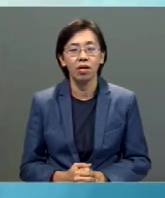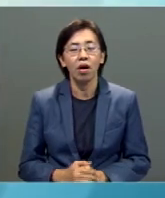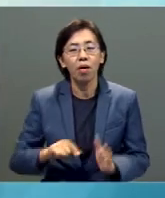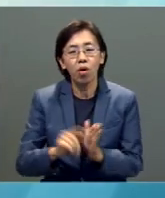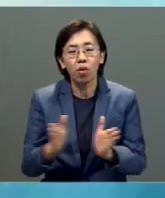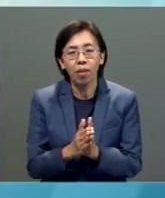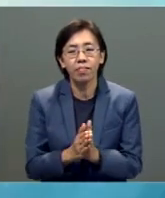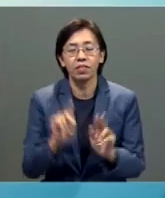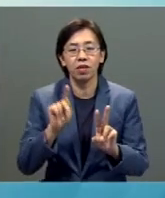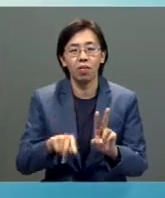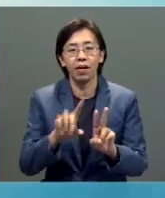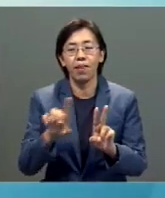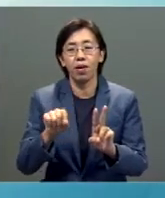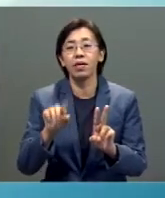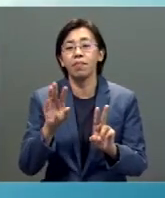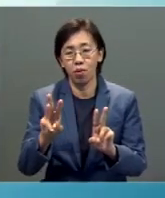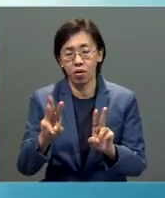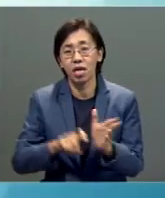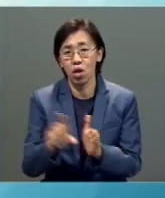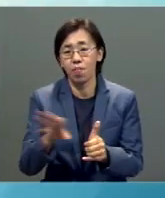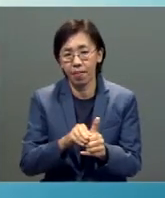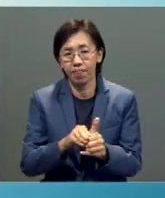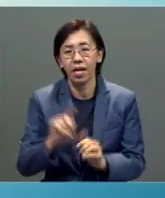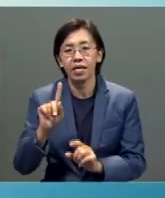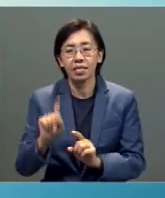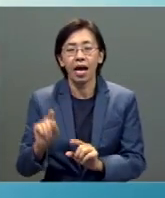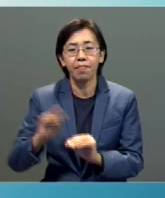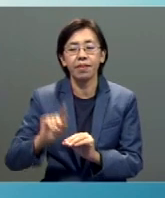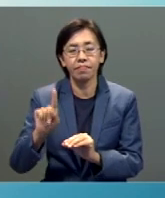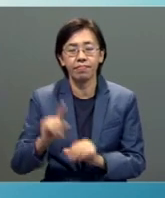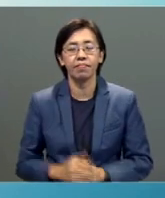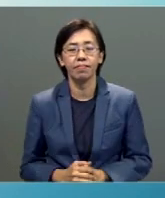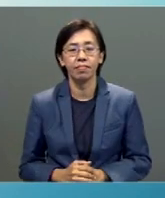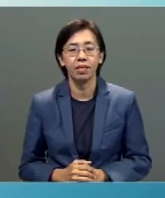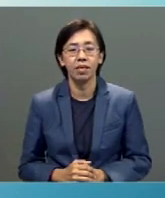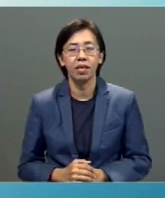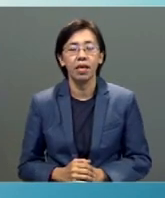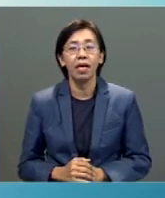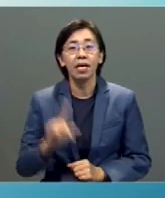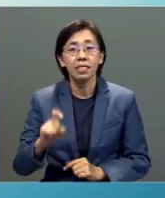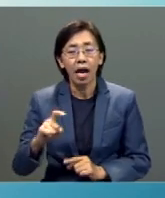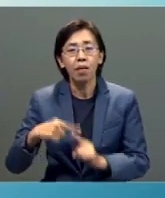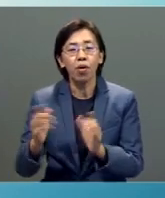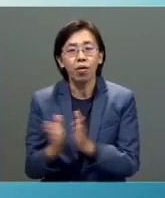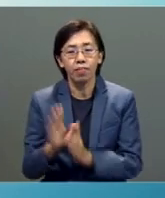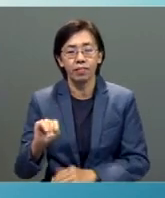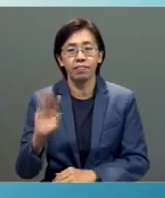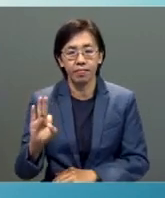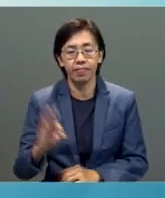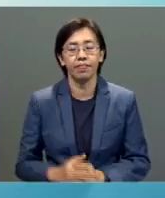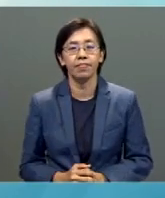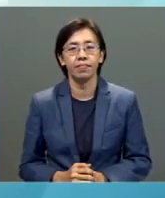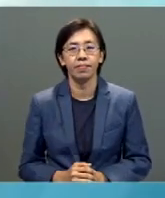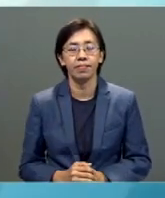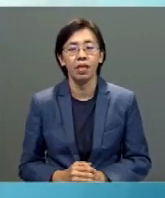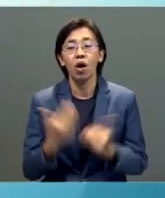มด 2,826 รายเสียชีวิตเพิ่มขึ้น1รายนะครับเป็น49รายนะครับก็เป็น